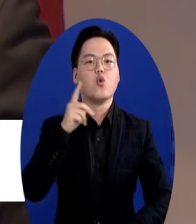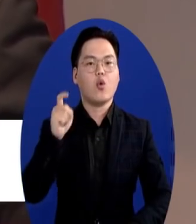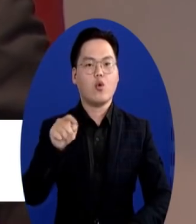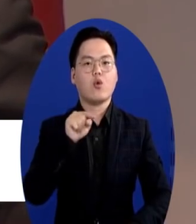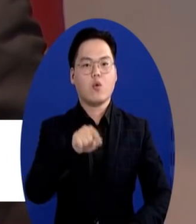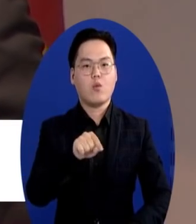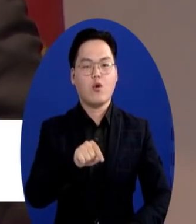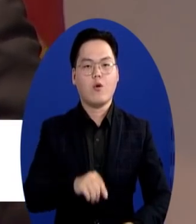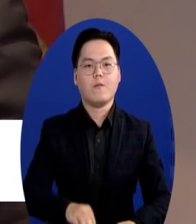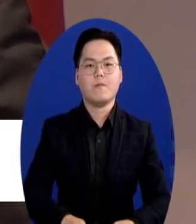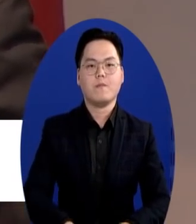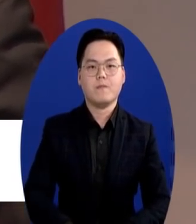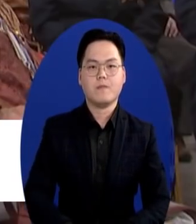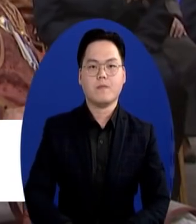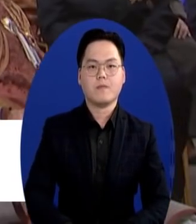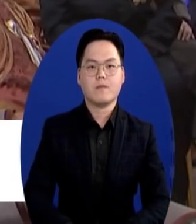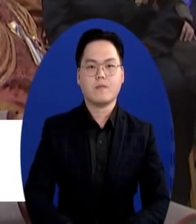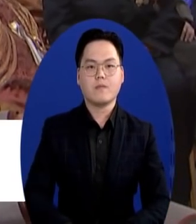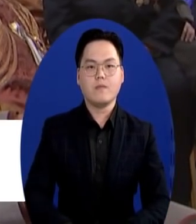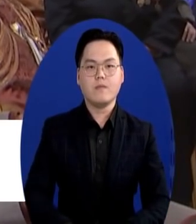хулс бидний дайчин түүх үлээ.